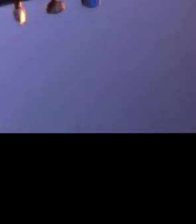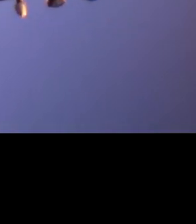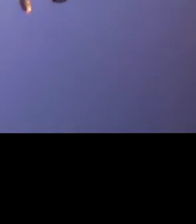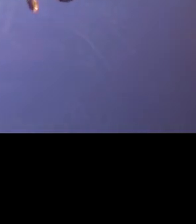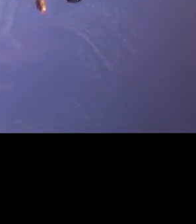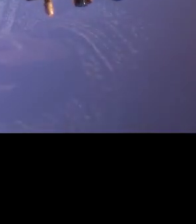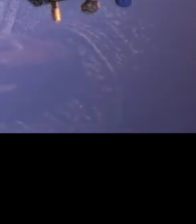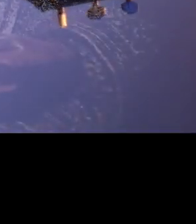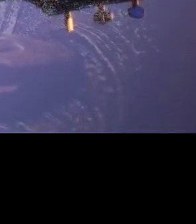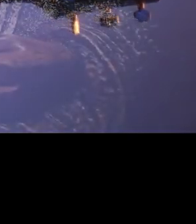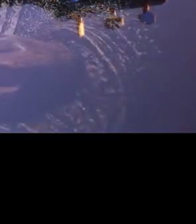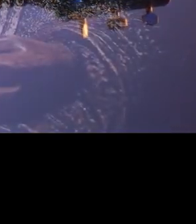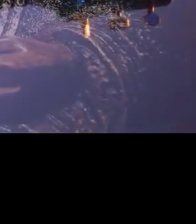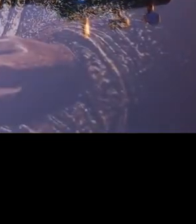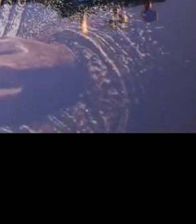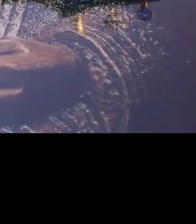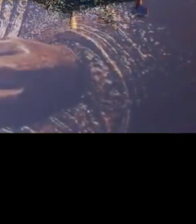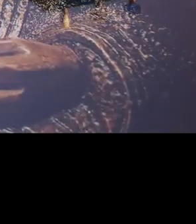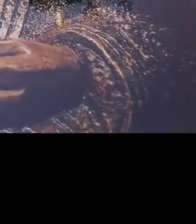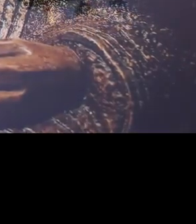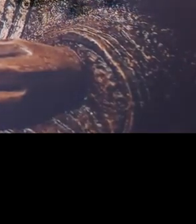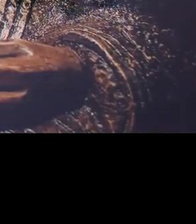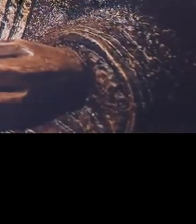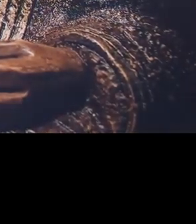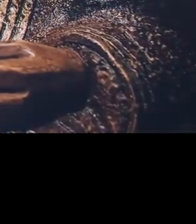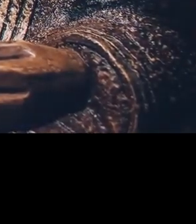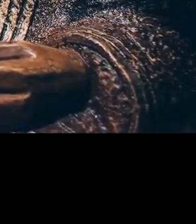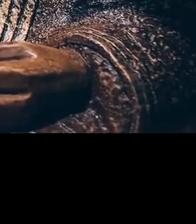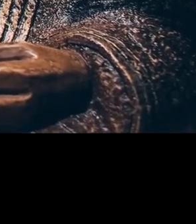vidi baš sve.